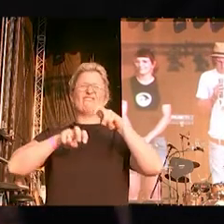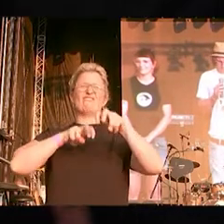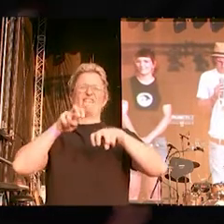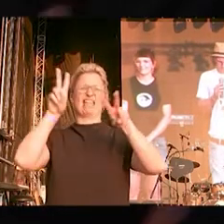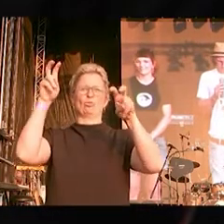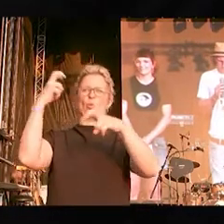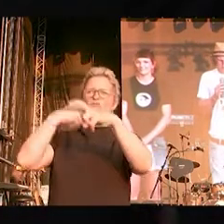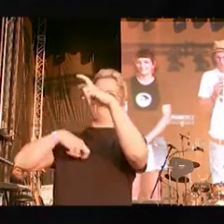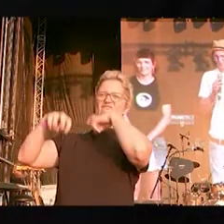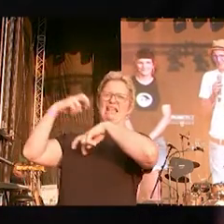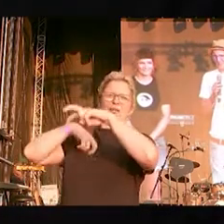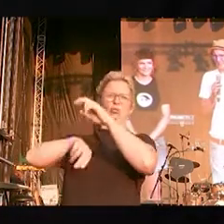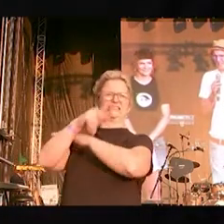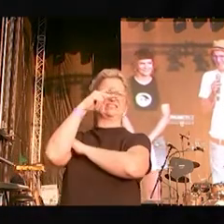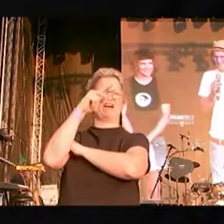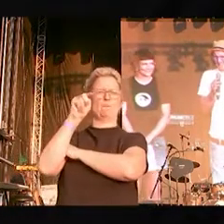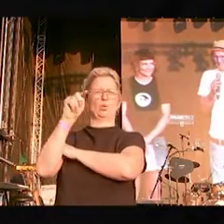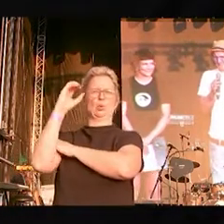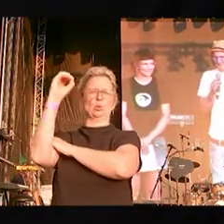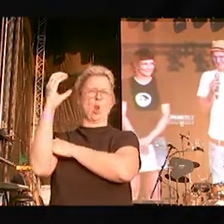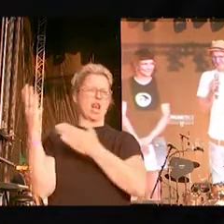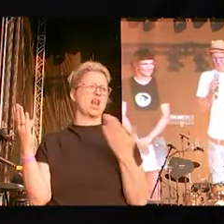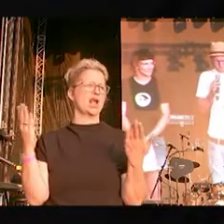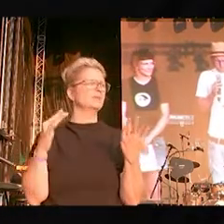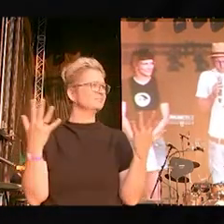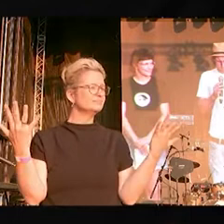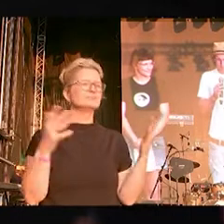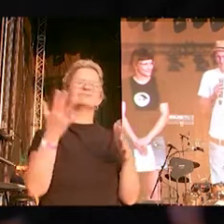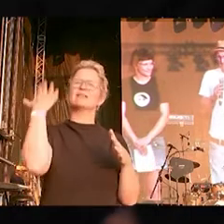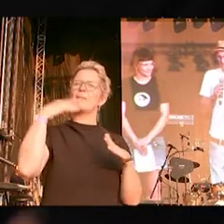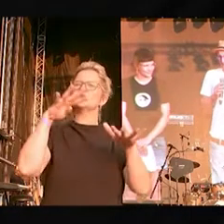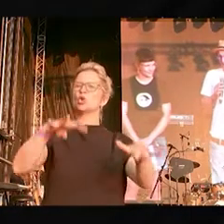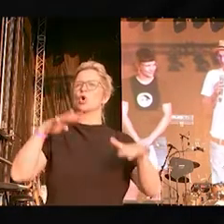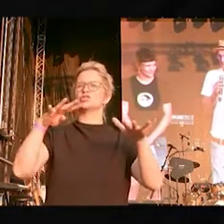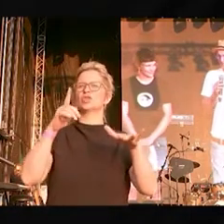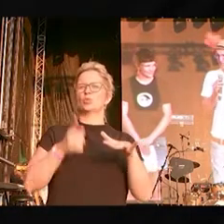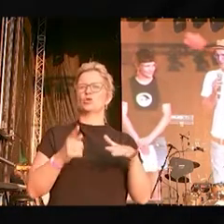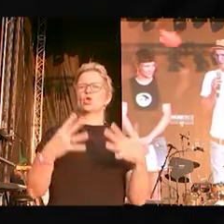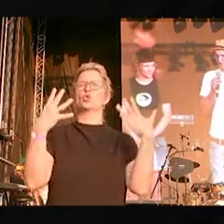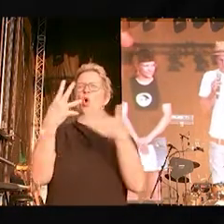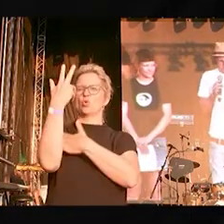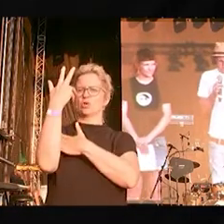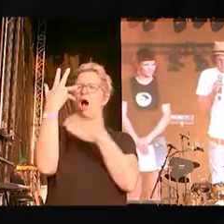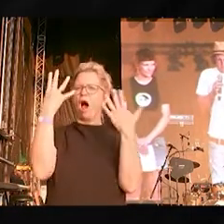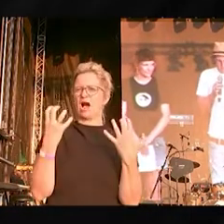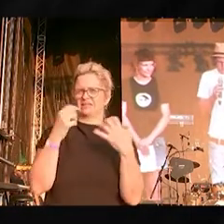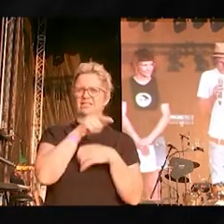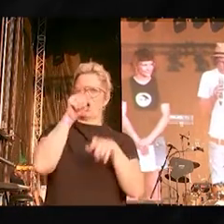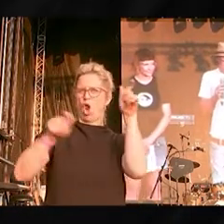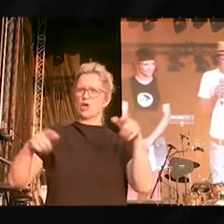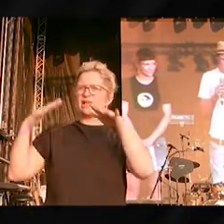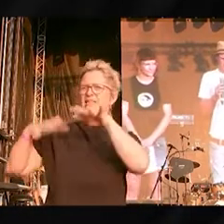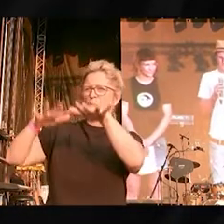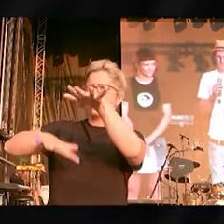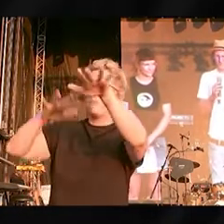2.0. Und dazu möchte ich sagen, das, was die Menschen 1989 wollten, dafür, das, wofür sie